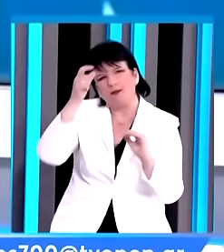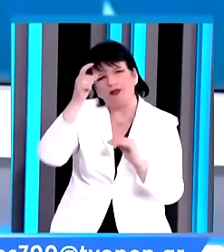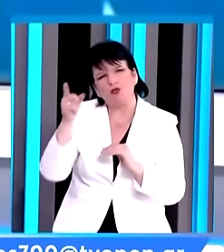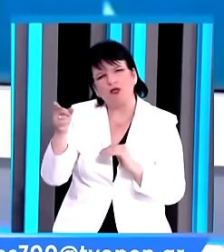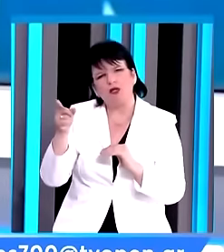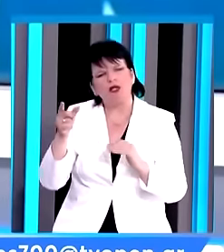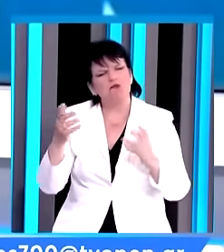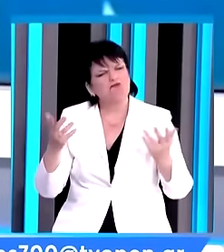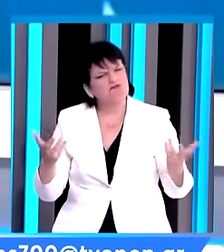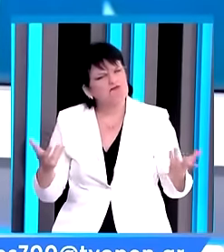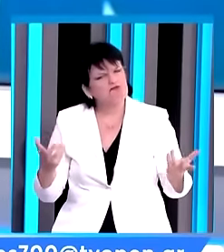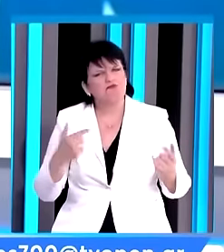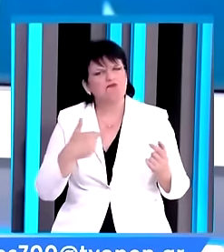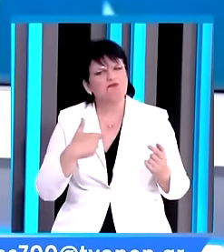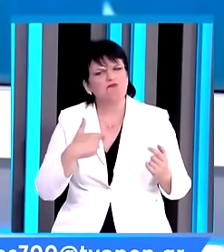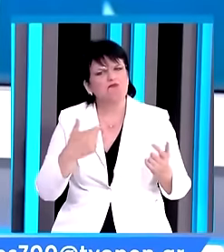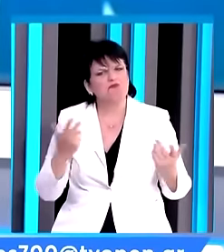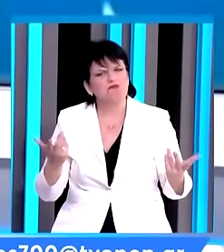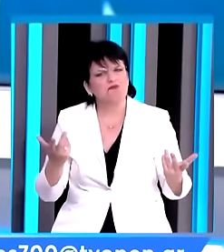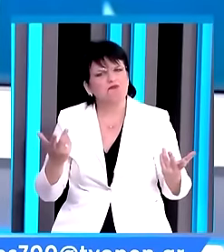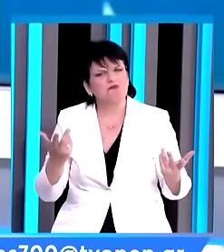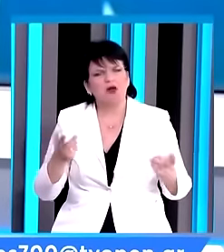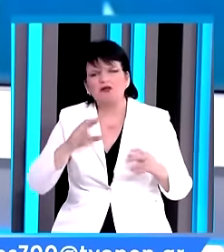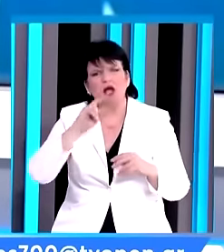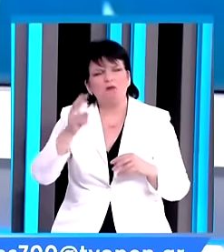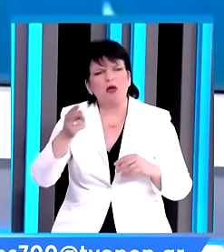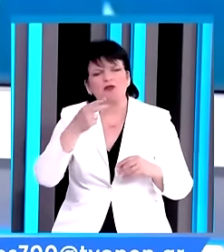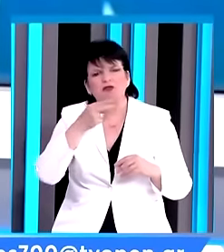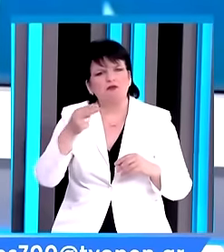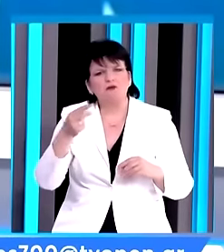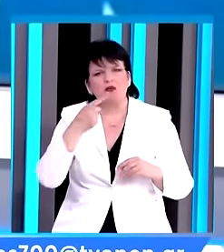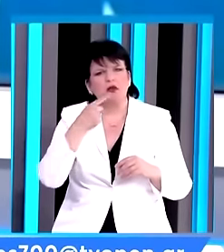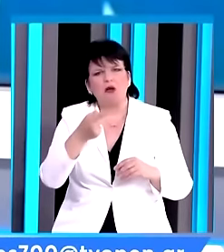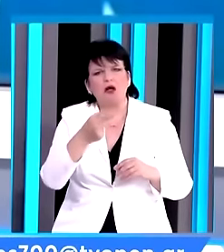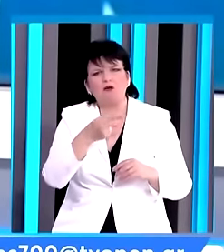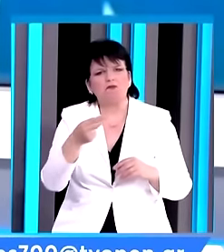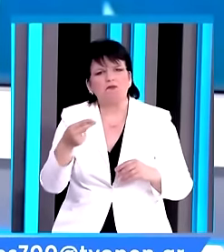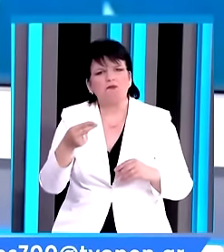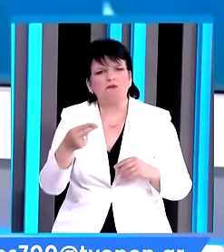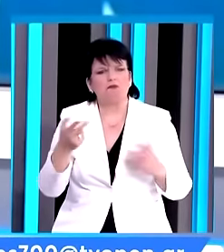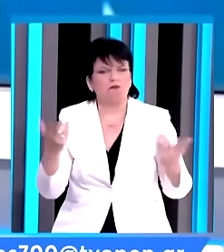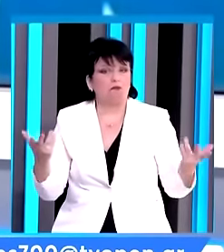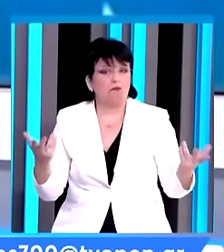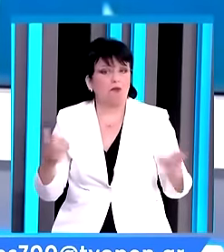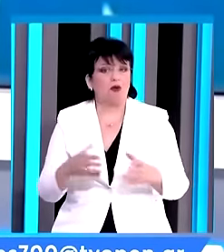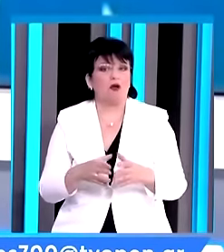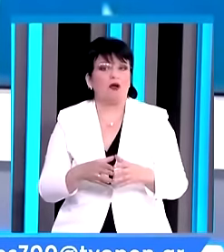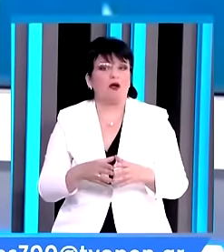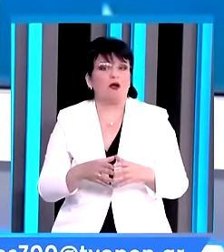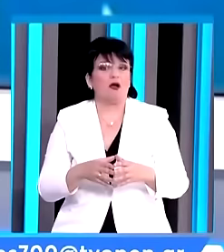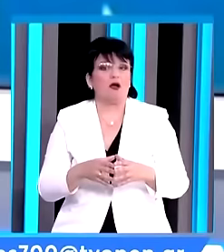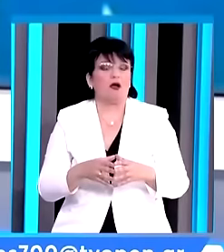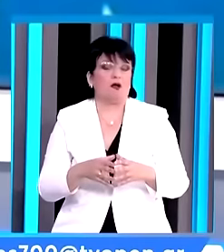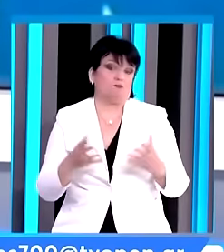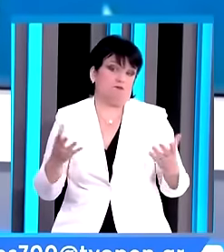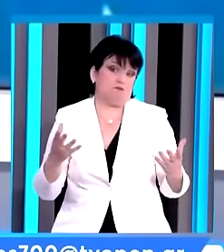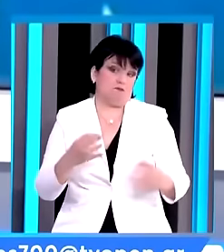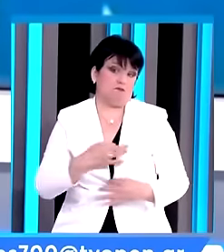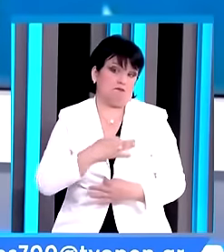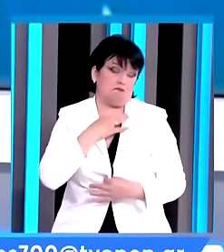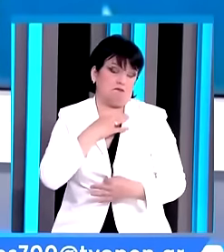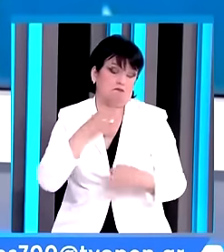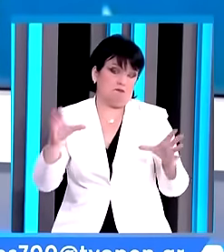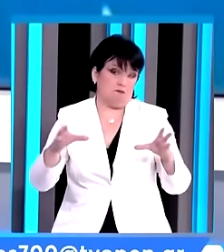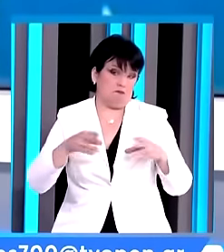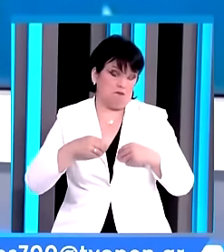είδατε κάποια. Εγώ πήγα στην Άγκυρα και απάντησα στον πρόεδρο Ερντογάν με πολιτισμένο τρόπο, αλλά με ευπρέπεια, όπως